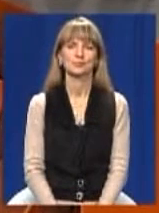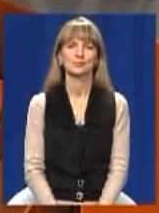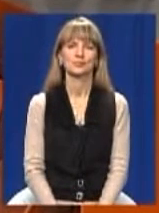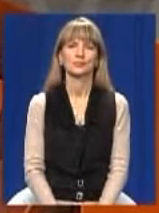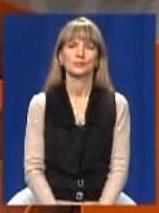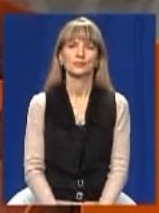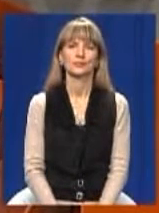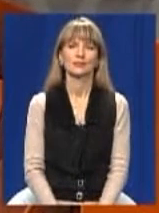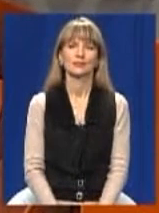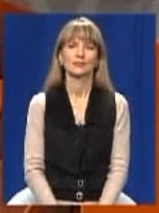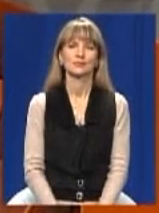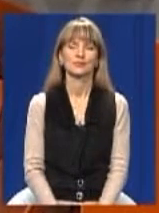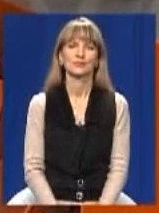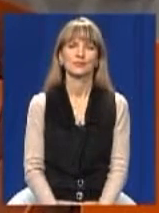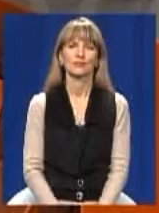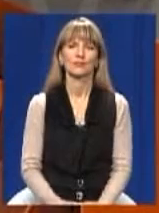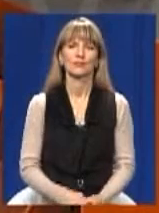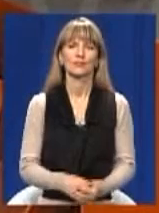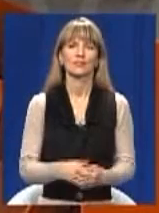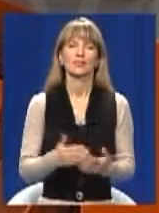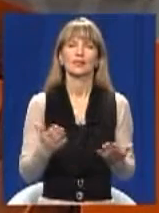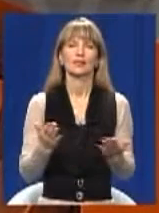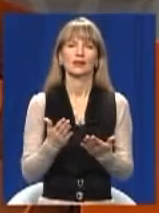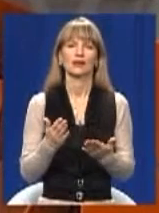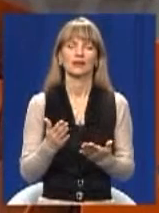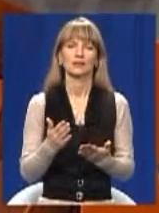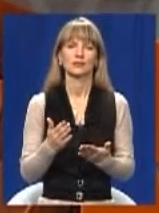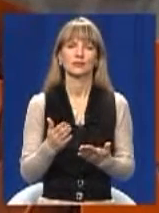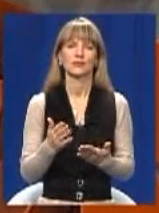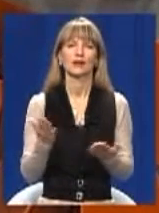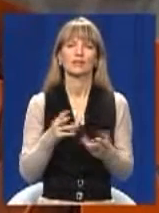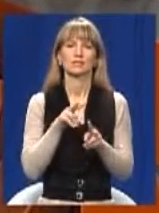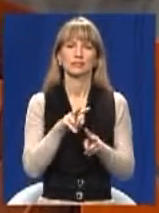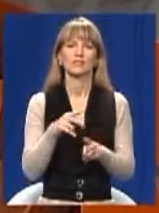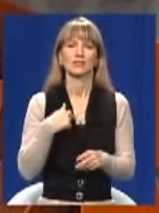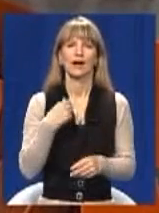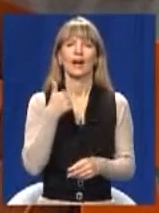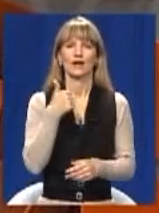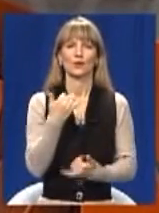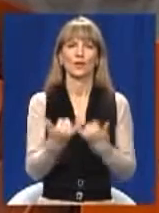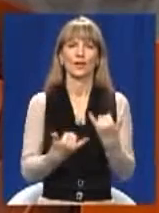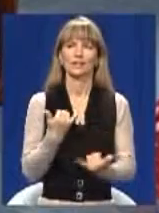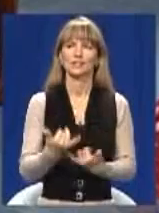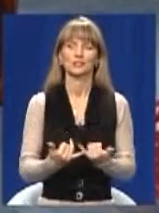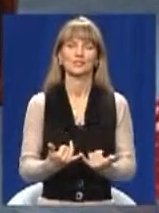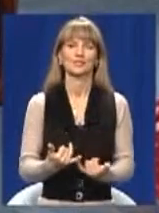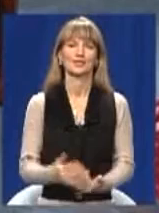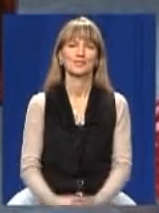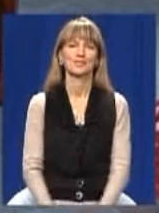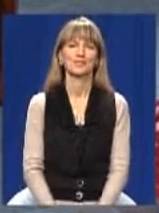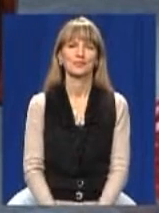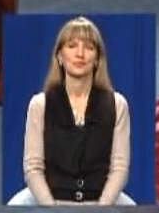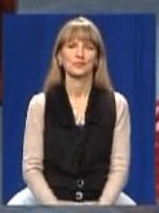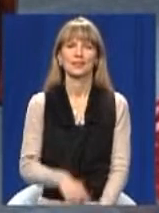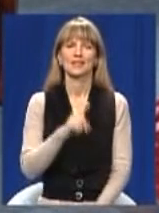Морська маскарадна. Ага, і що, як ти за нею доглядаєш? Добре. Ну то, а як